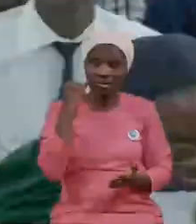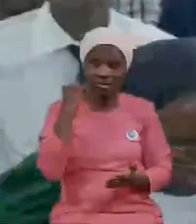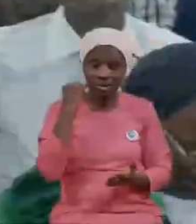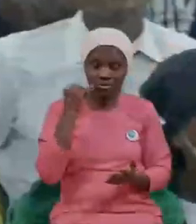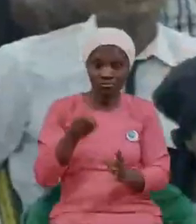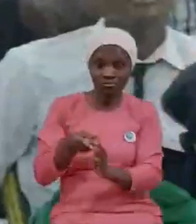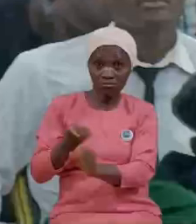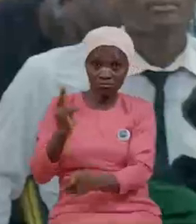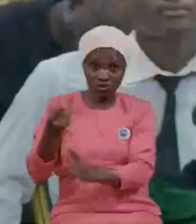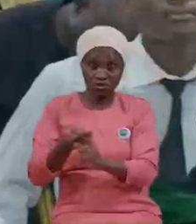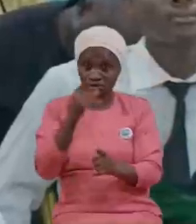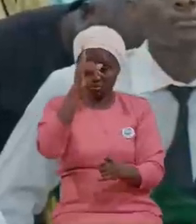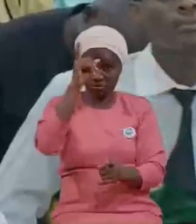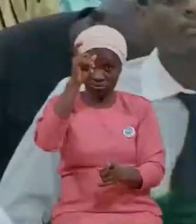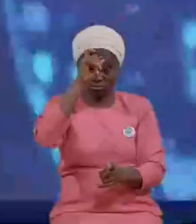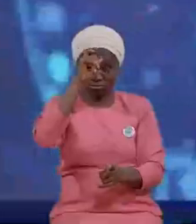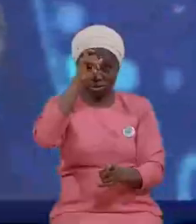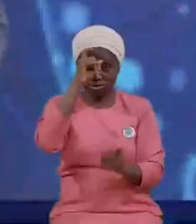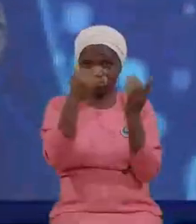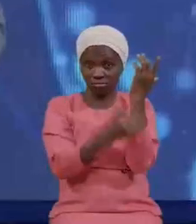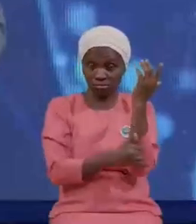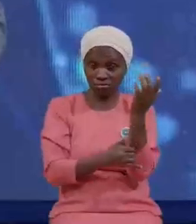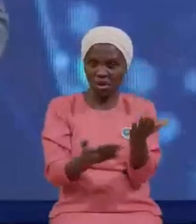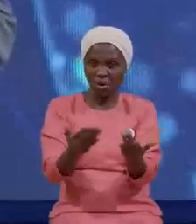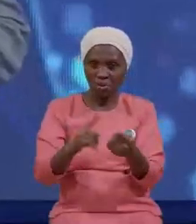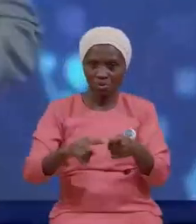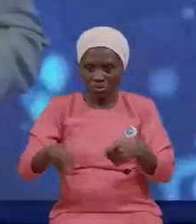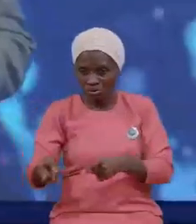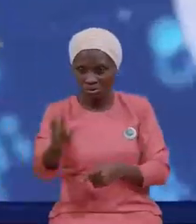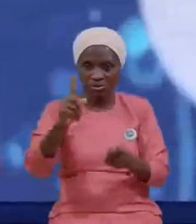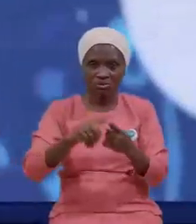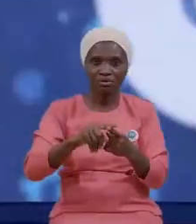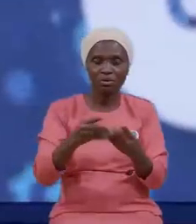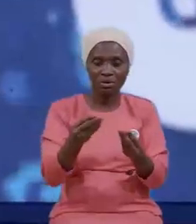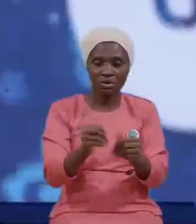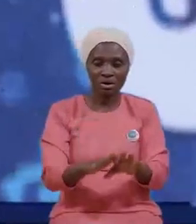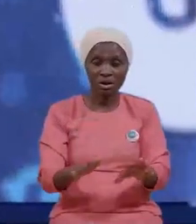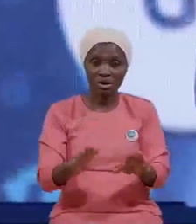Les enfants d'Israël étaient sortis d'Égypte et ils voulaient aller sur la terre promise.